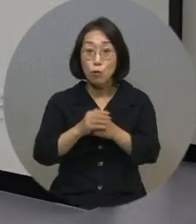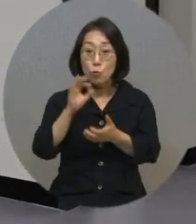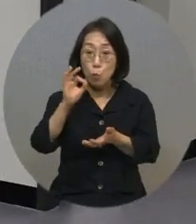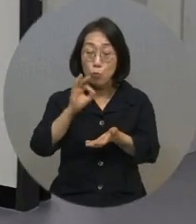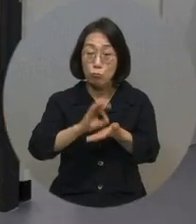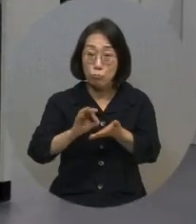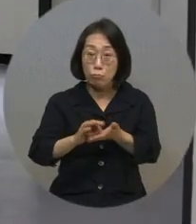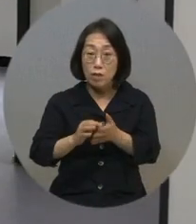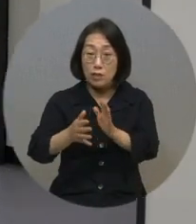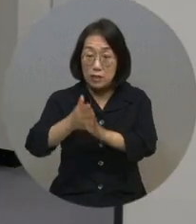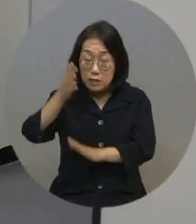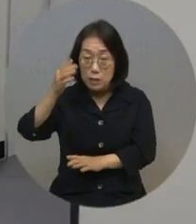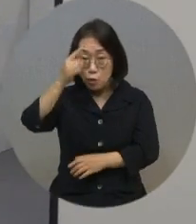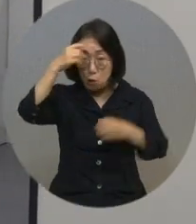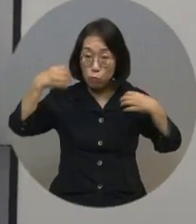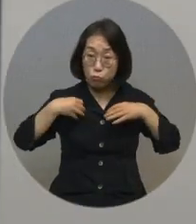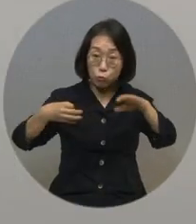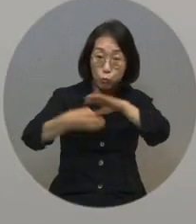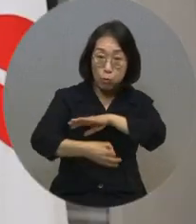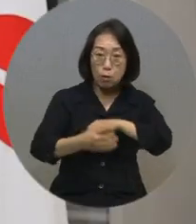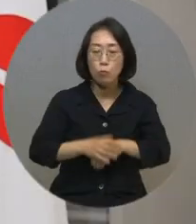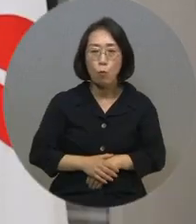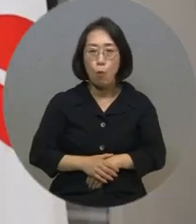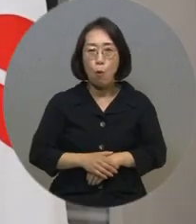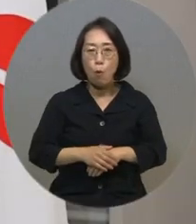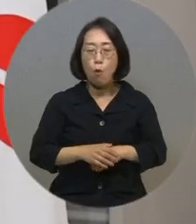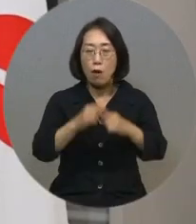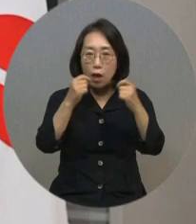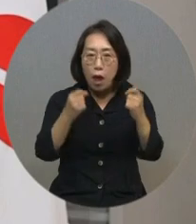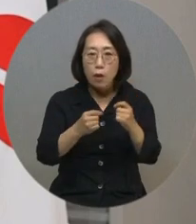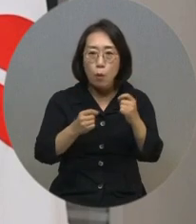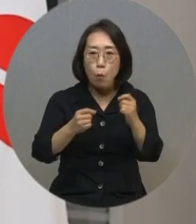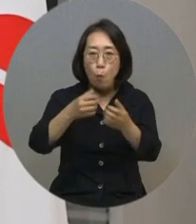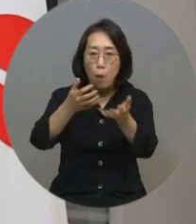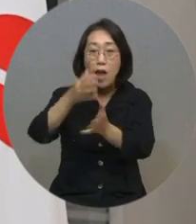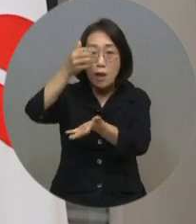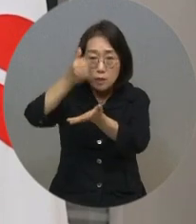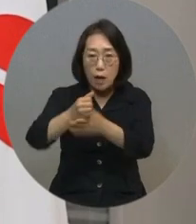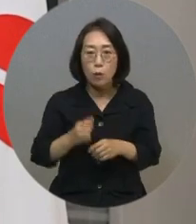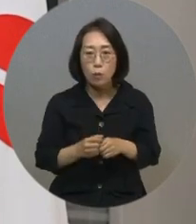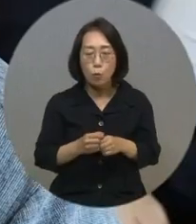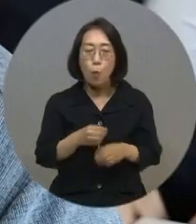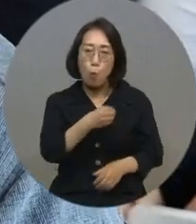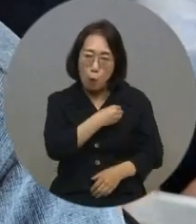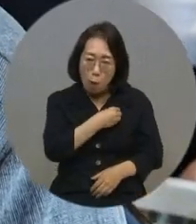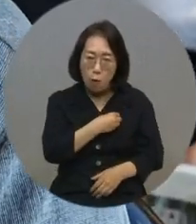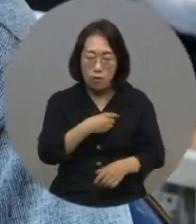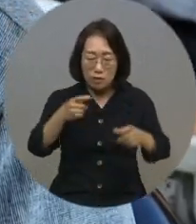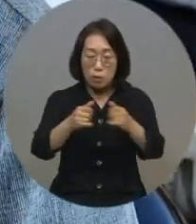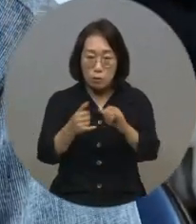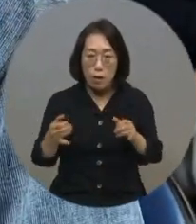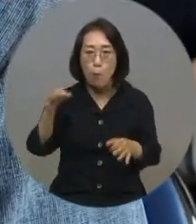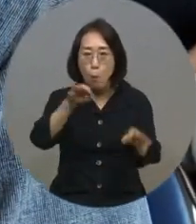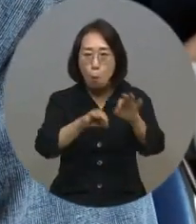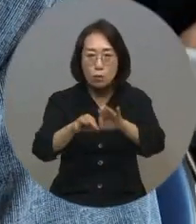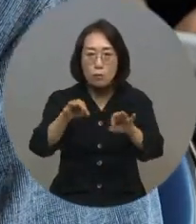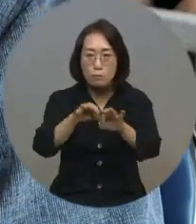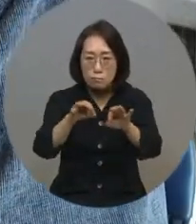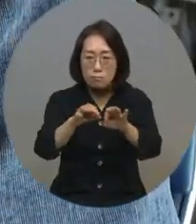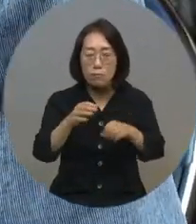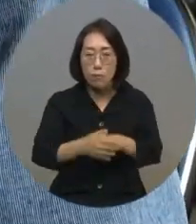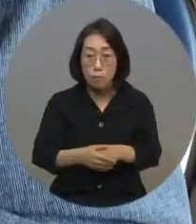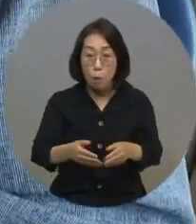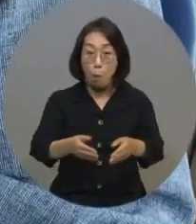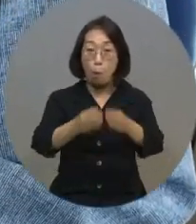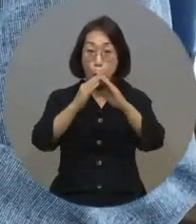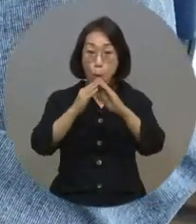지원 없이 최삼기 광주시각장애인연합회 회장의 사제 출연과 연합회 회원 및 주민들의 모금을 통해 지어져 지역의 화제가